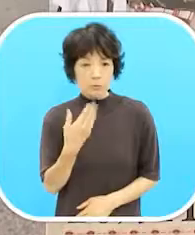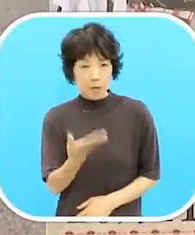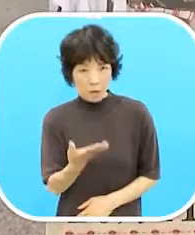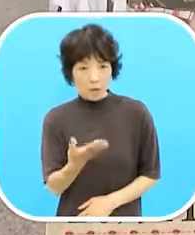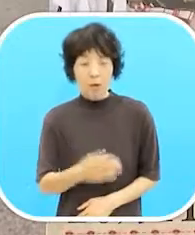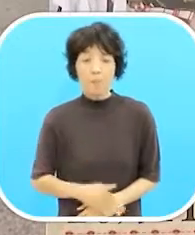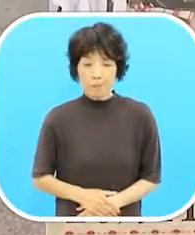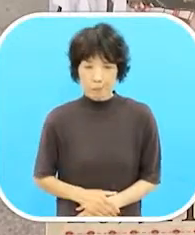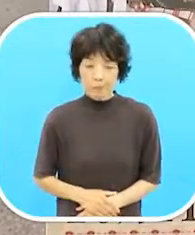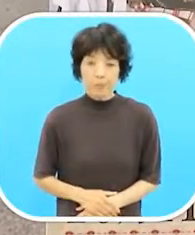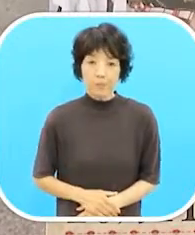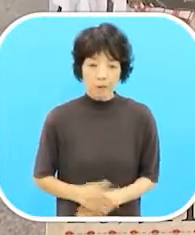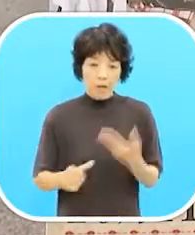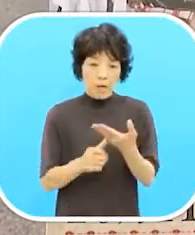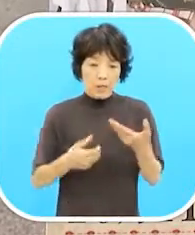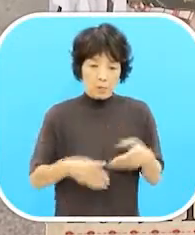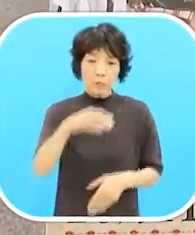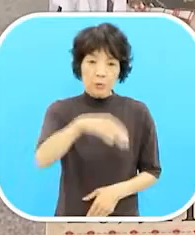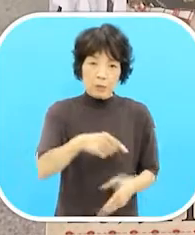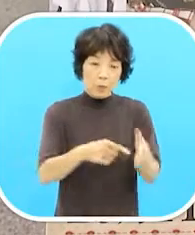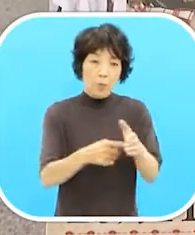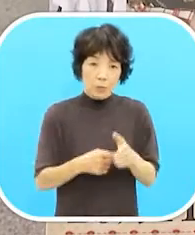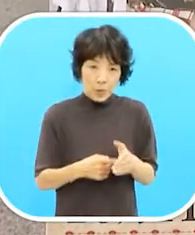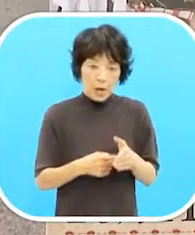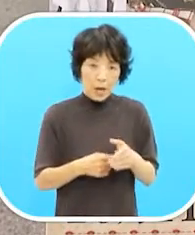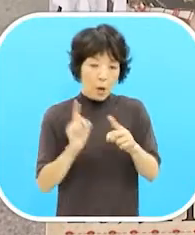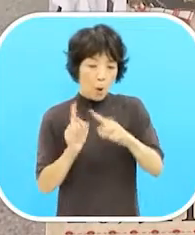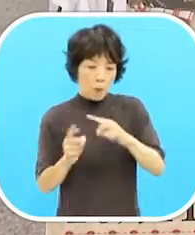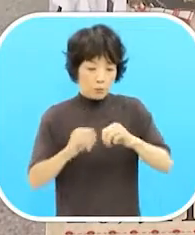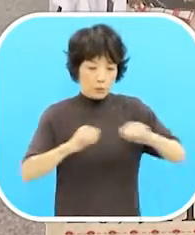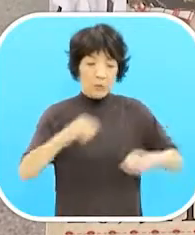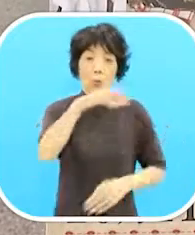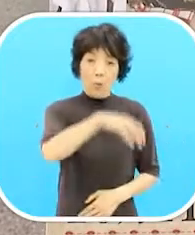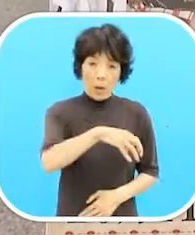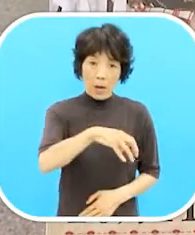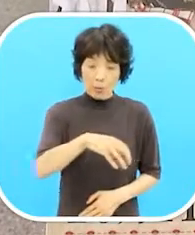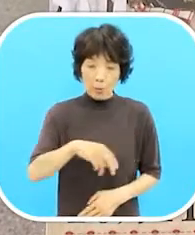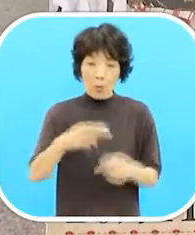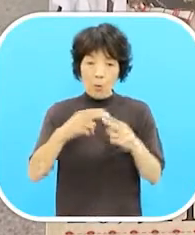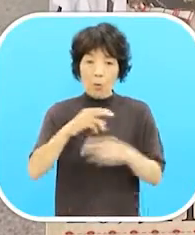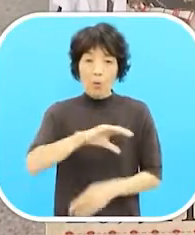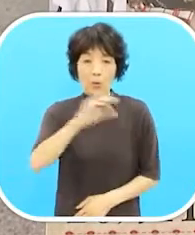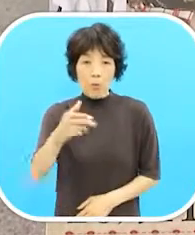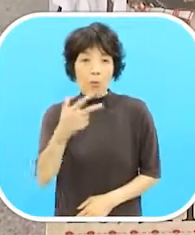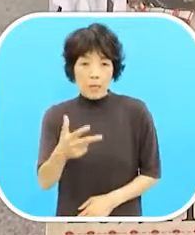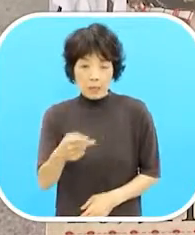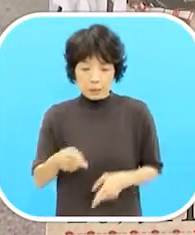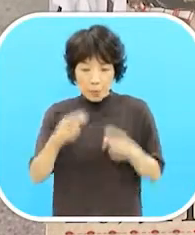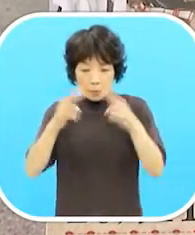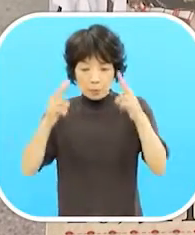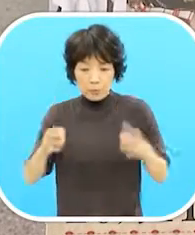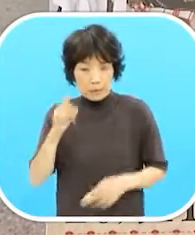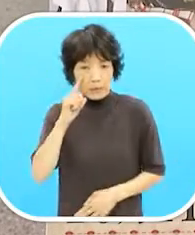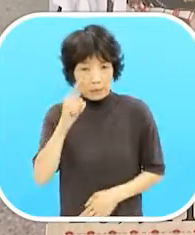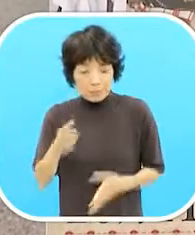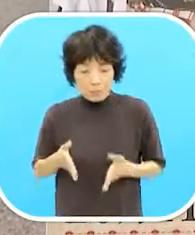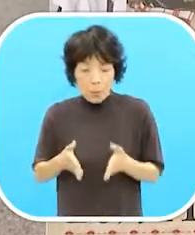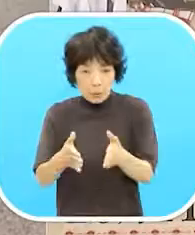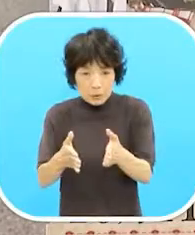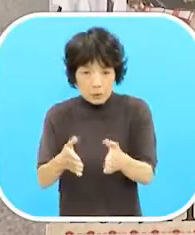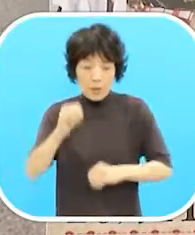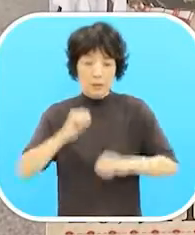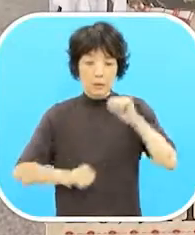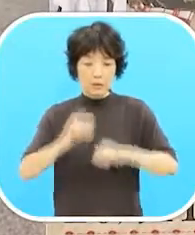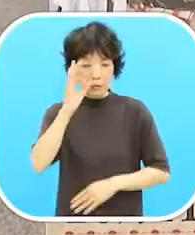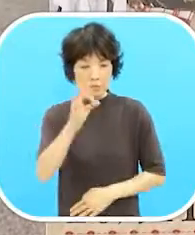はい、サブ会場の秋田ふるさと村お祭り広場と横手市富士見大通りは皆さんご自由に見ることができ